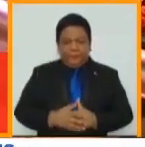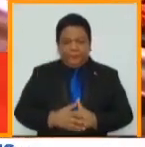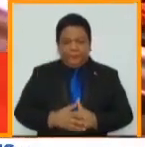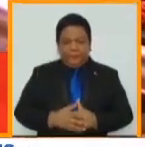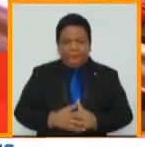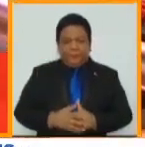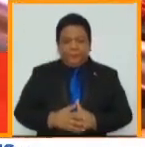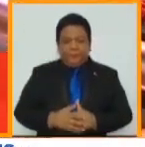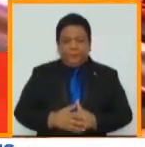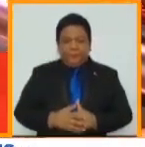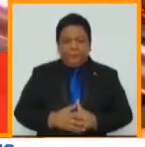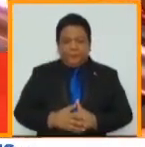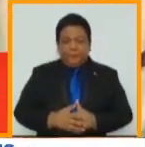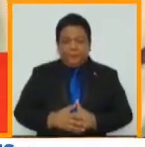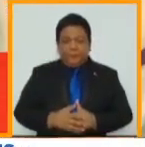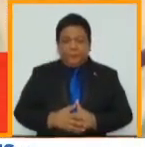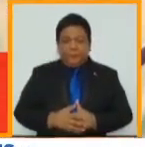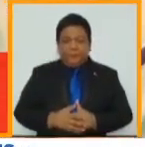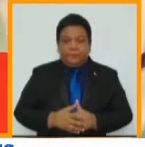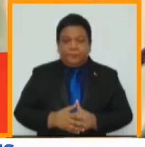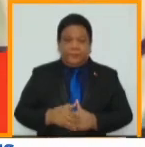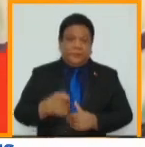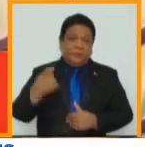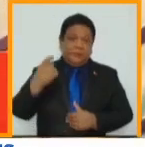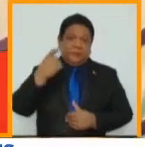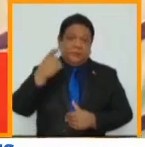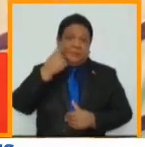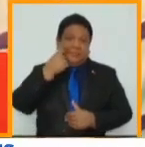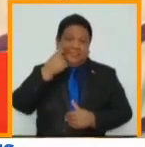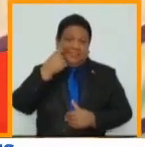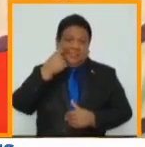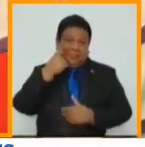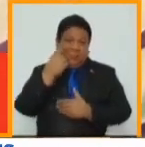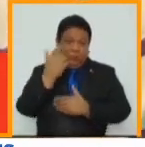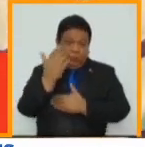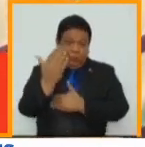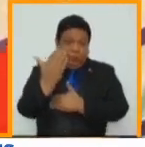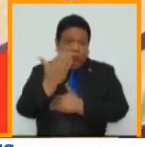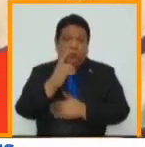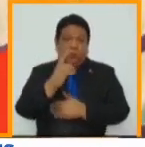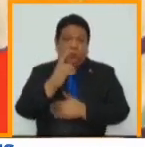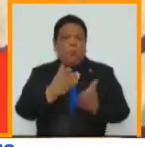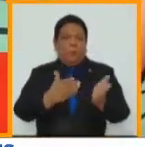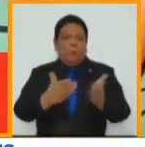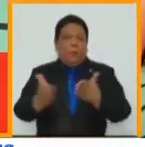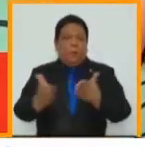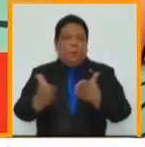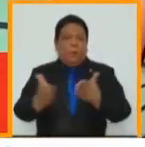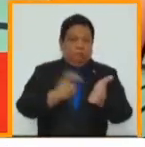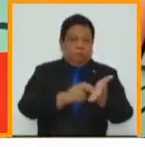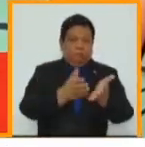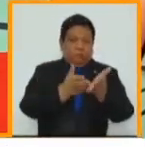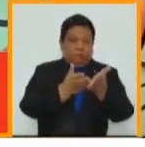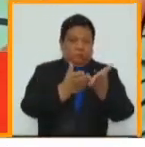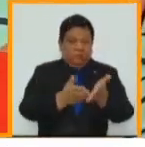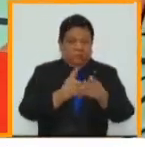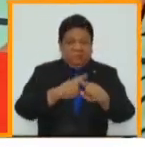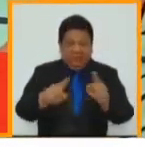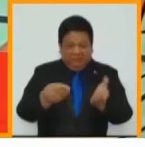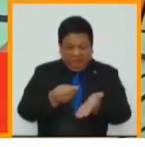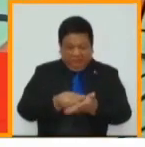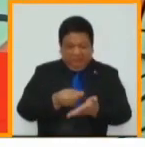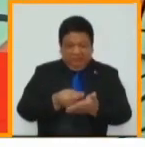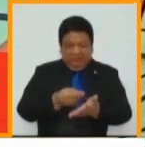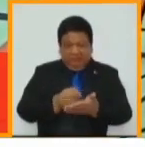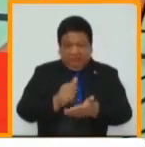Kaninang madaling araw pa sana nakasakay ng barko si Josephine pauwi sa Bacolod. Dahil kulang ang pambili ng tiket, nagtitiis na muna siya sa labas ng